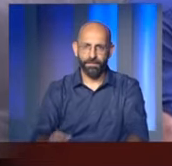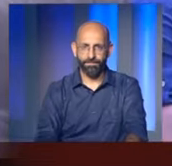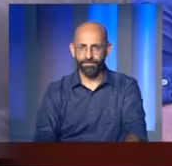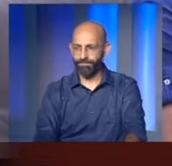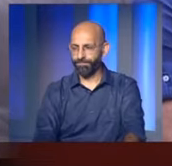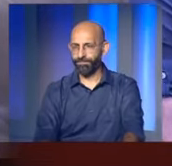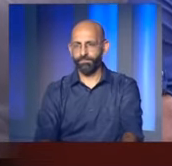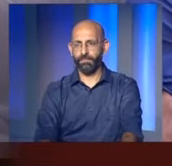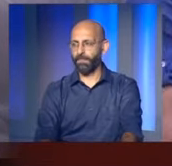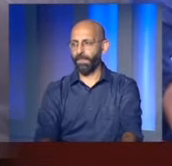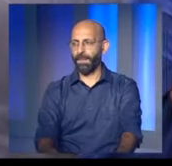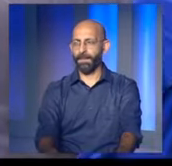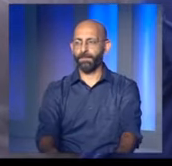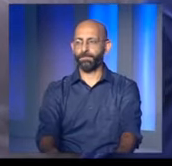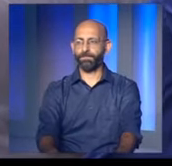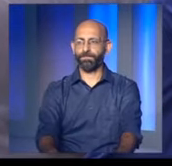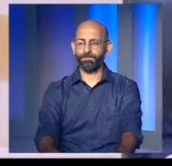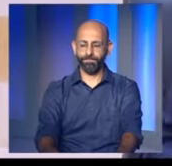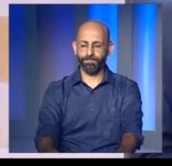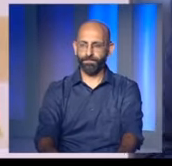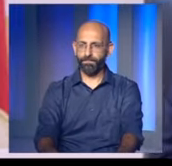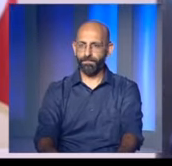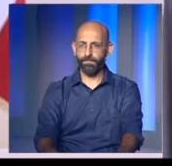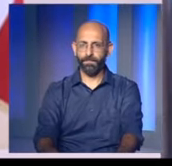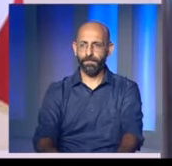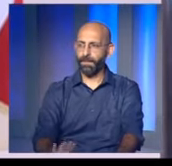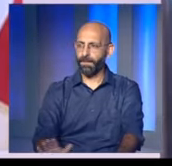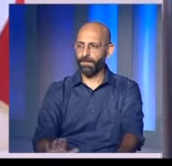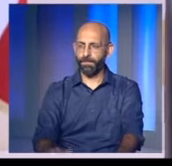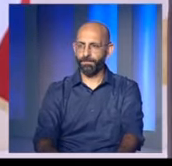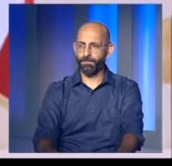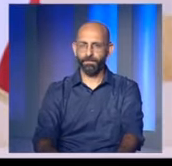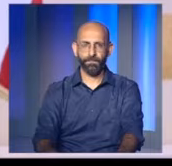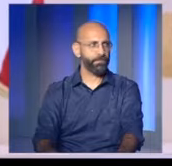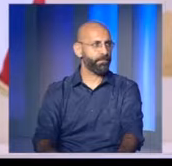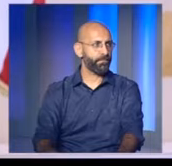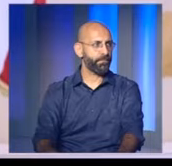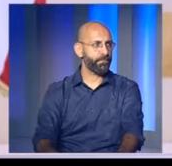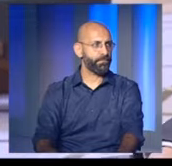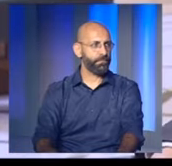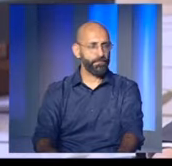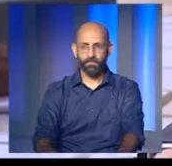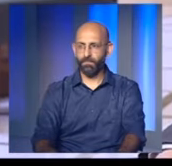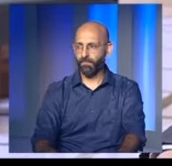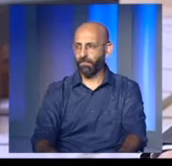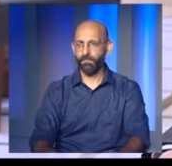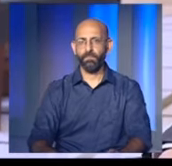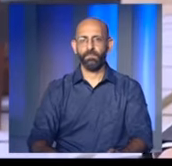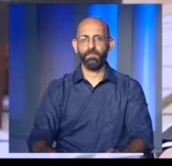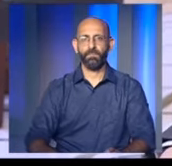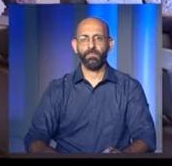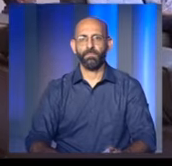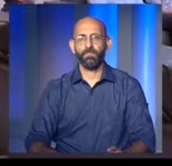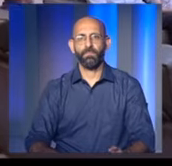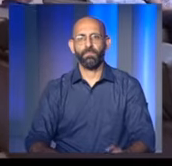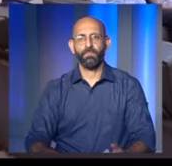وأوضاع الموظفين إذ أنهم منذ سنتين من دون عمل، وشدد على أهمية المعاينة الميكانيكية خصوصا بعد ازدياد نسبة الحوادث. وقد